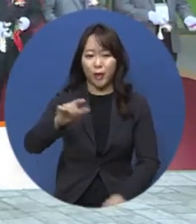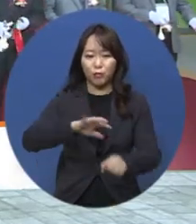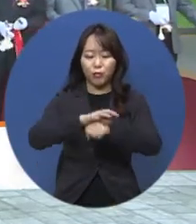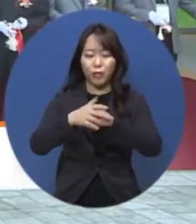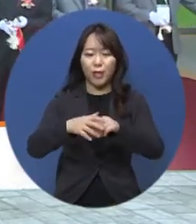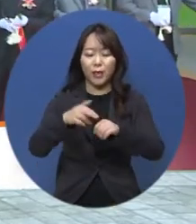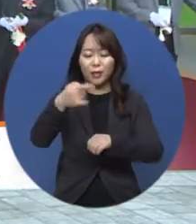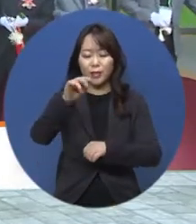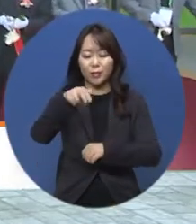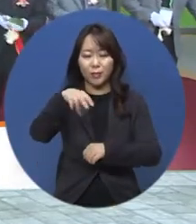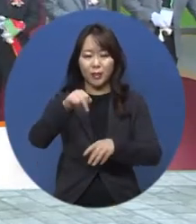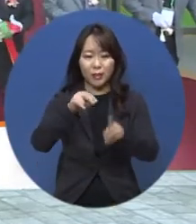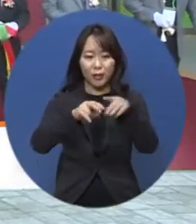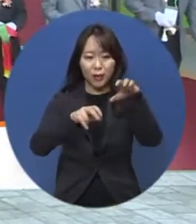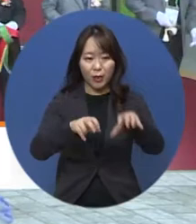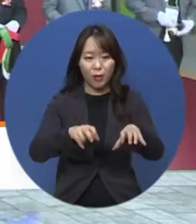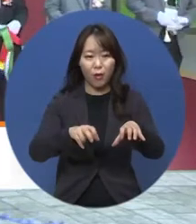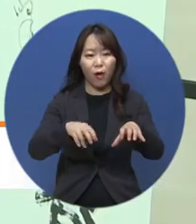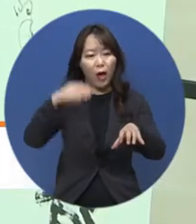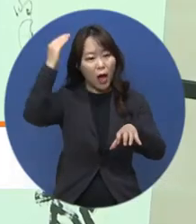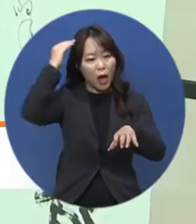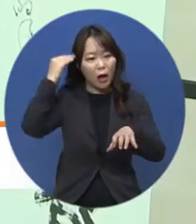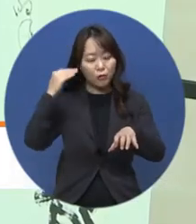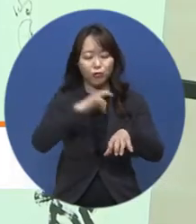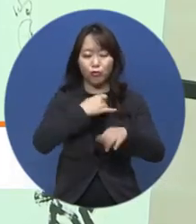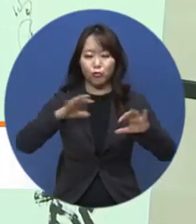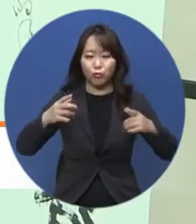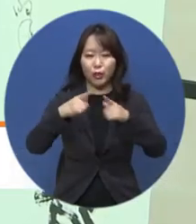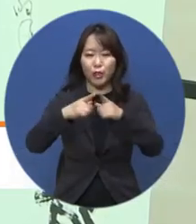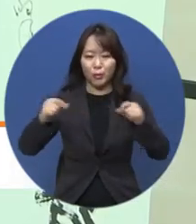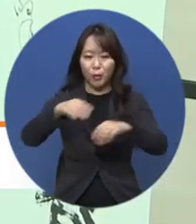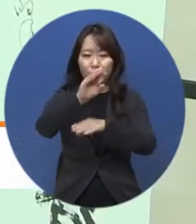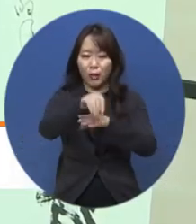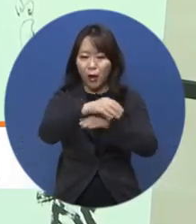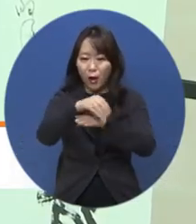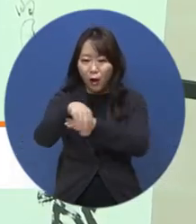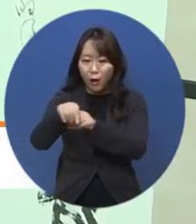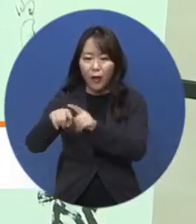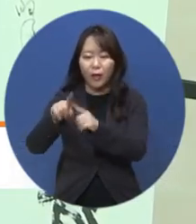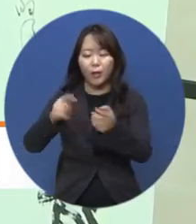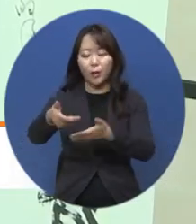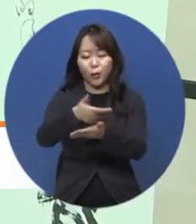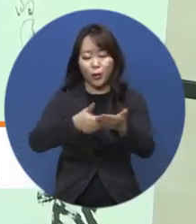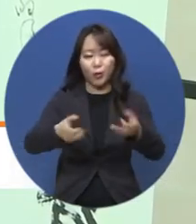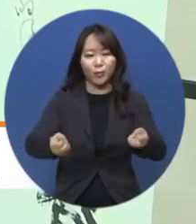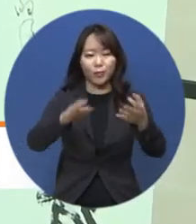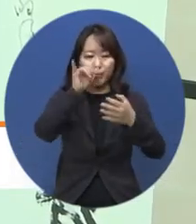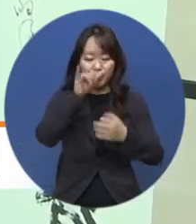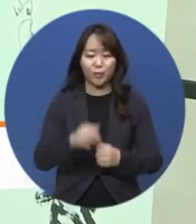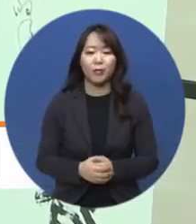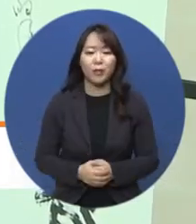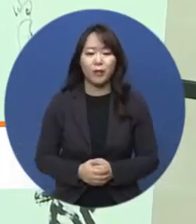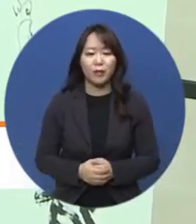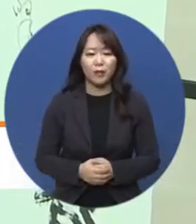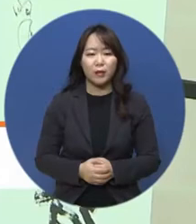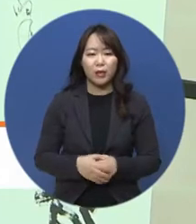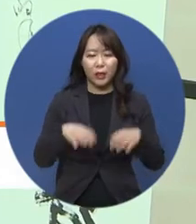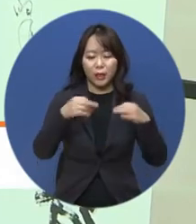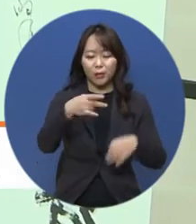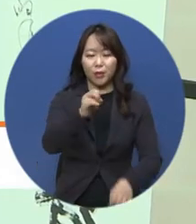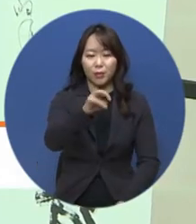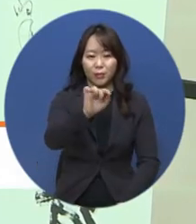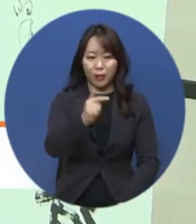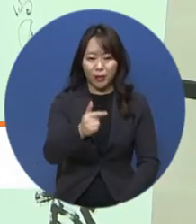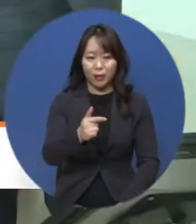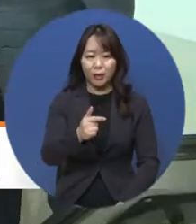동아시아 문화도시 에 시작을 알리는 한중일 서예 전각 교류전 이 열렸습니다 지간 김승민 작가는